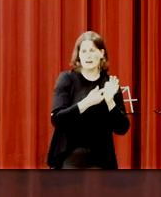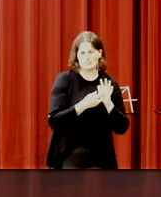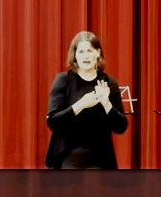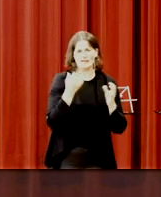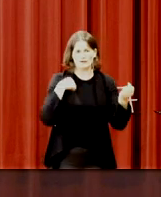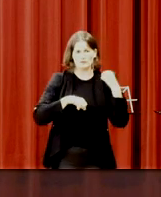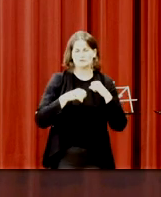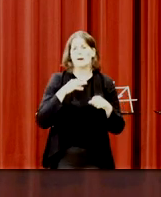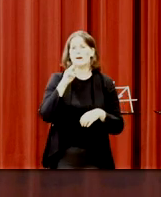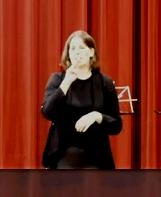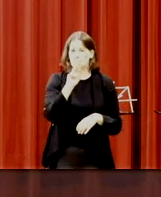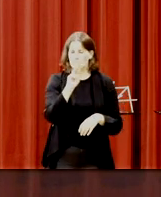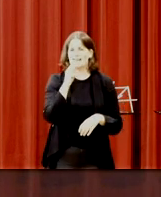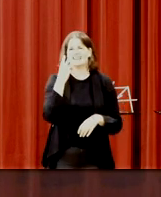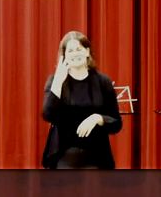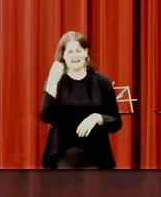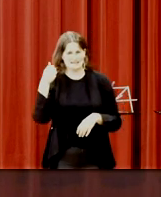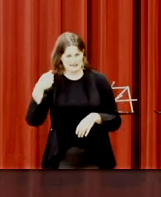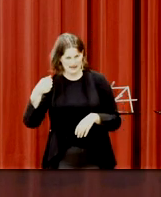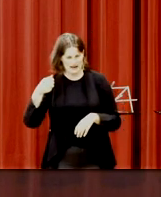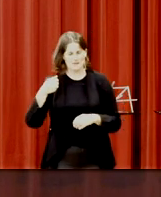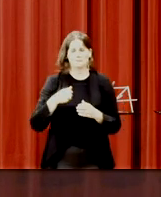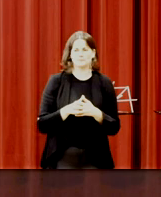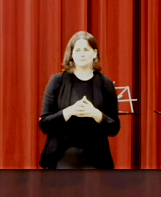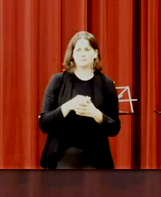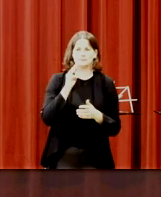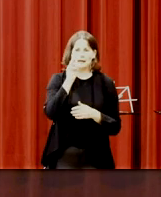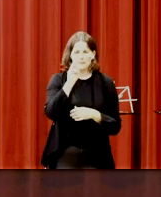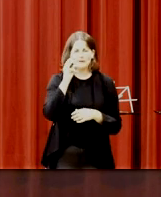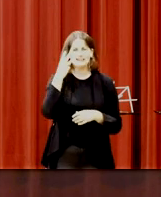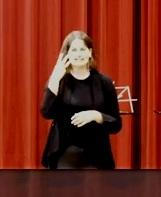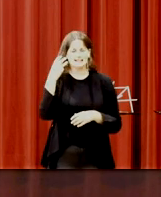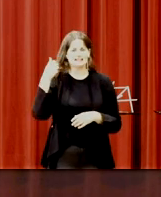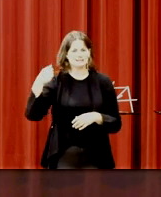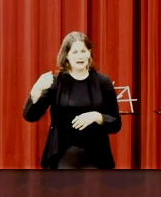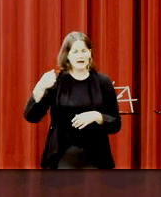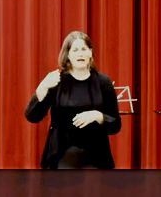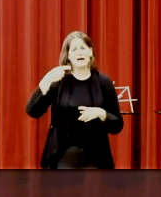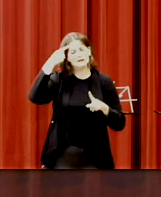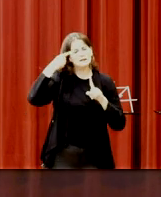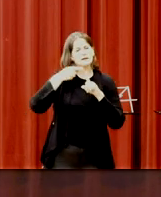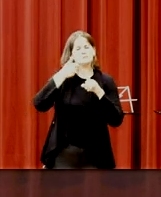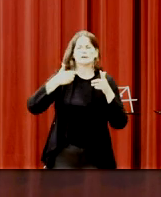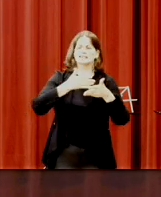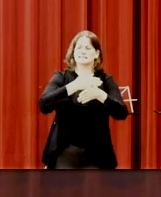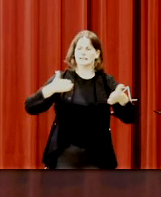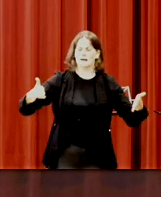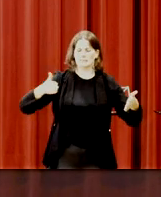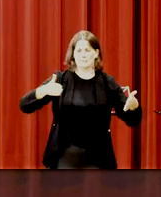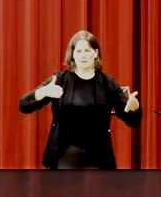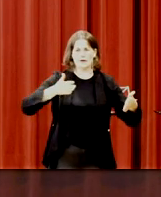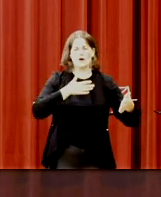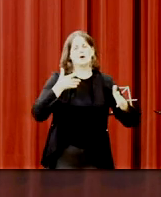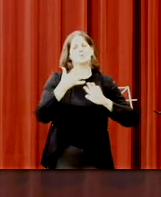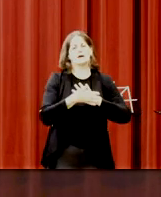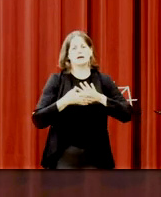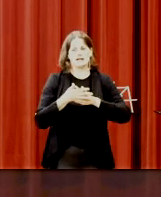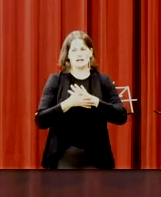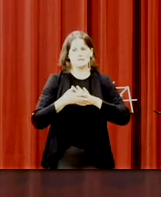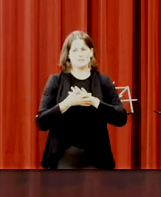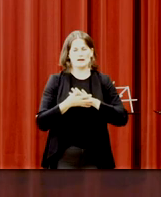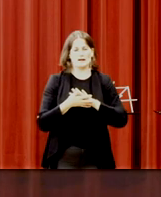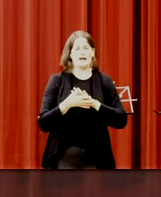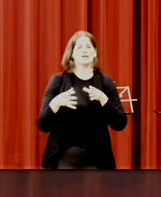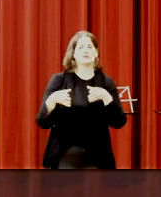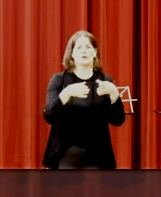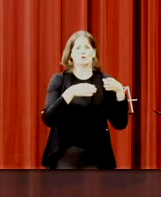voldria anar a parlar de tot el conjunt humà de la universitat. Que és això, és com una mica, els plans són una cosa i el conjunt humà és una